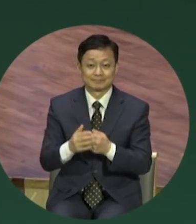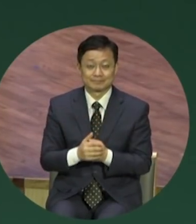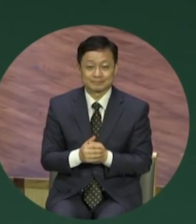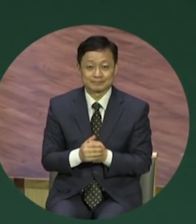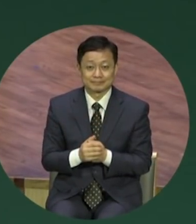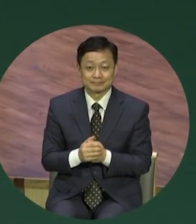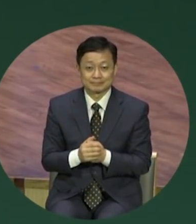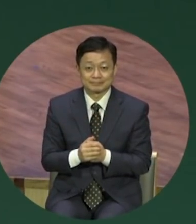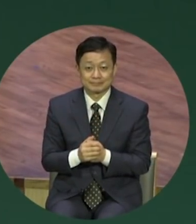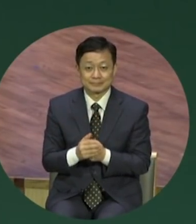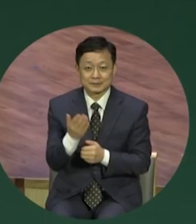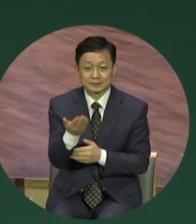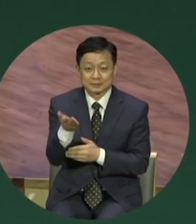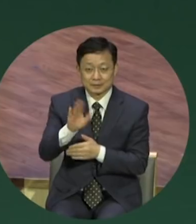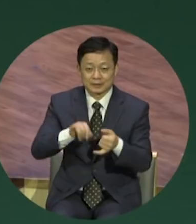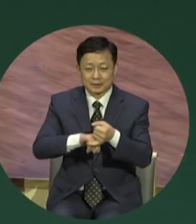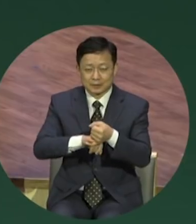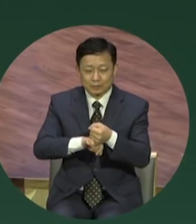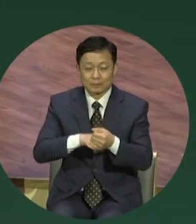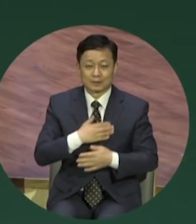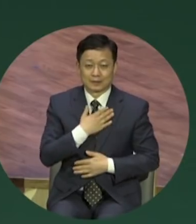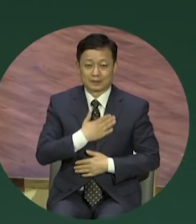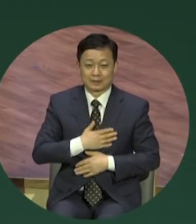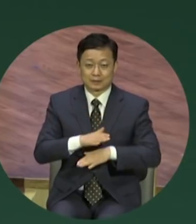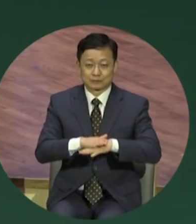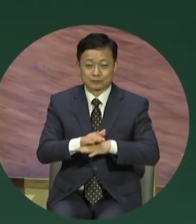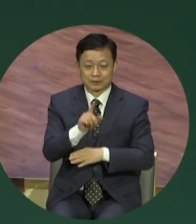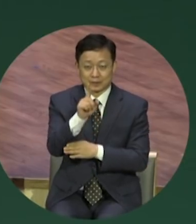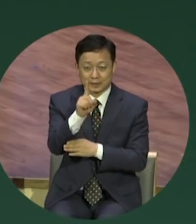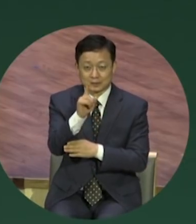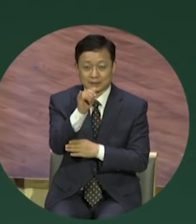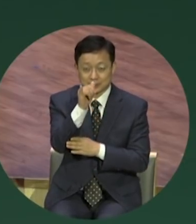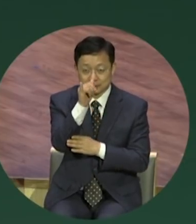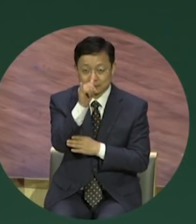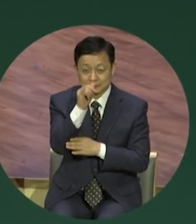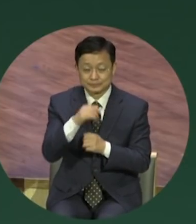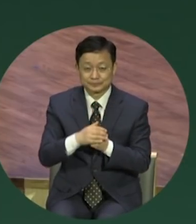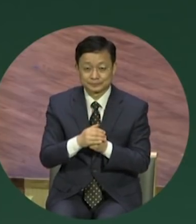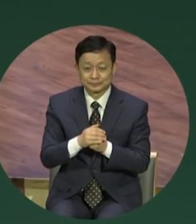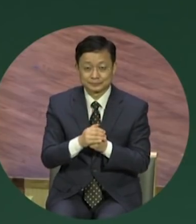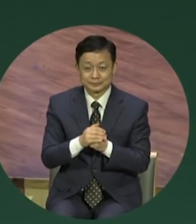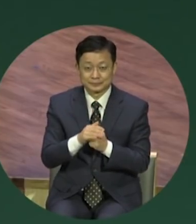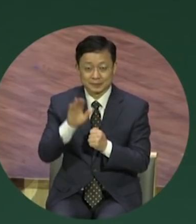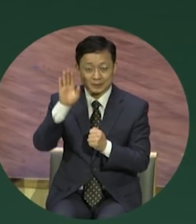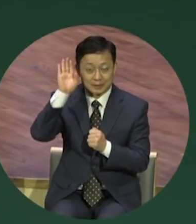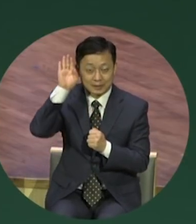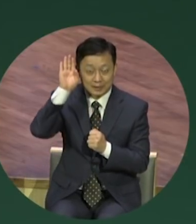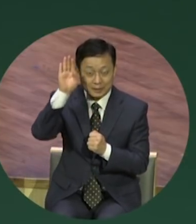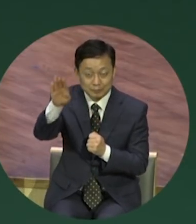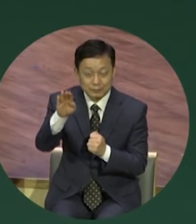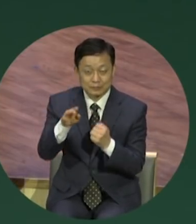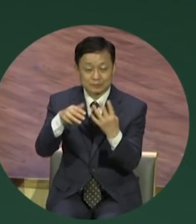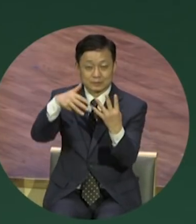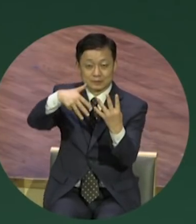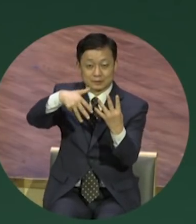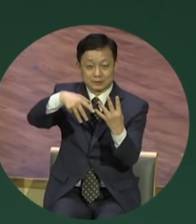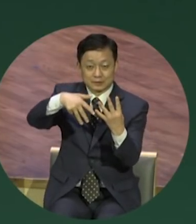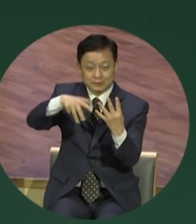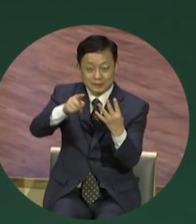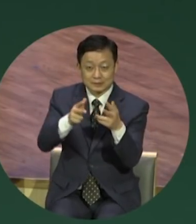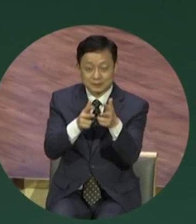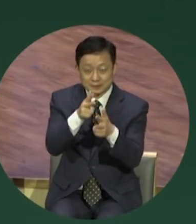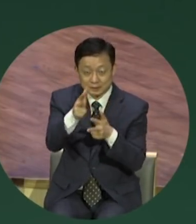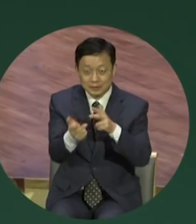꼭 우리는 알아야 될 게 있습니다. But there is something that we must be aware of. 4차 산업을 대비하는 굉장히